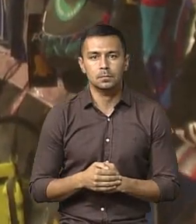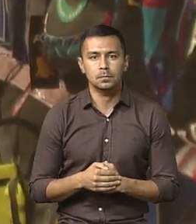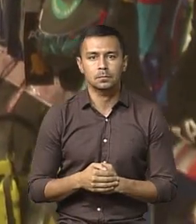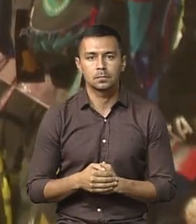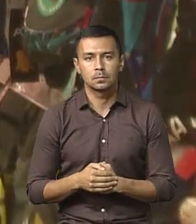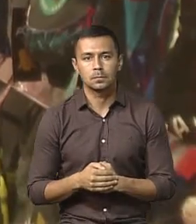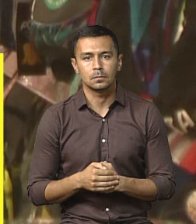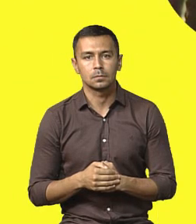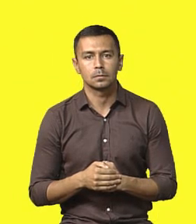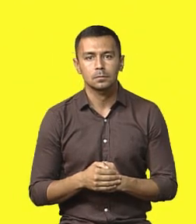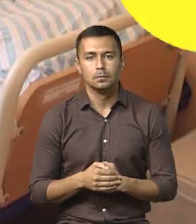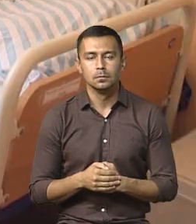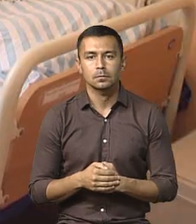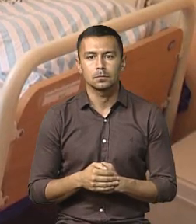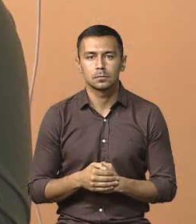Суспільному. Хмельницький.